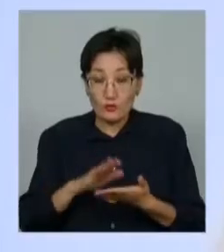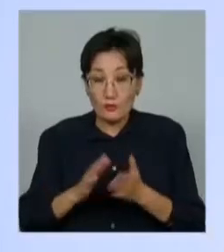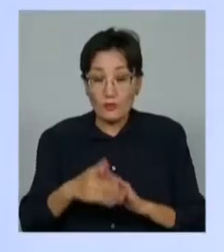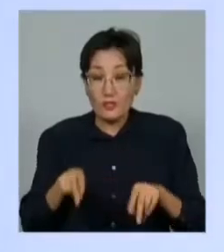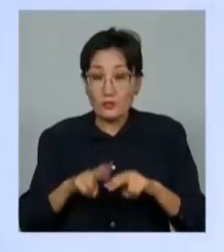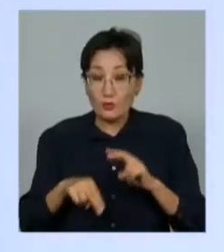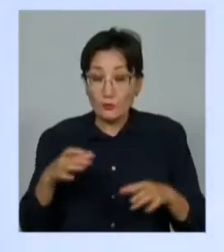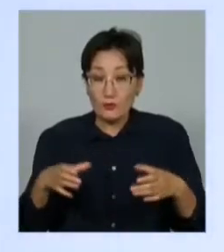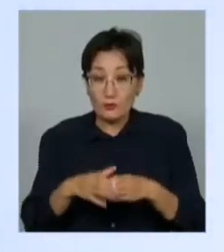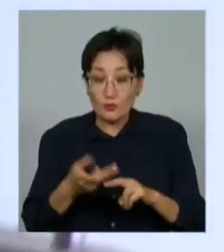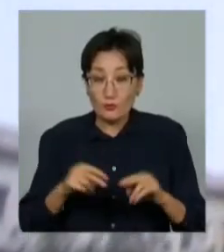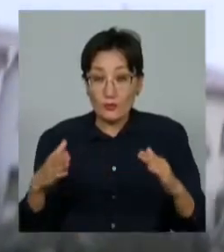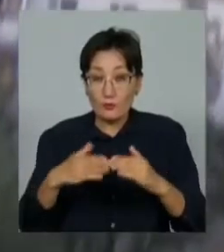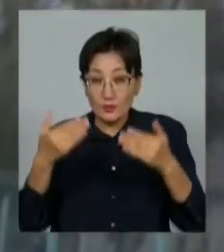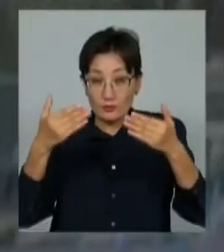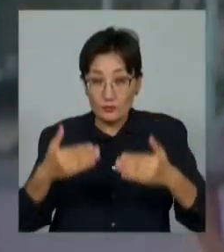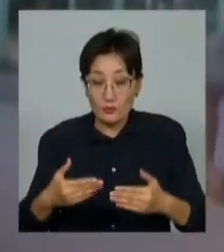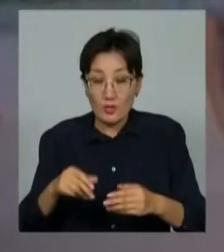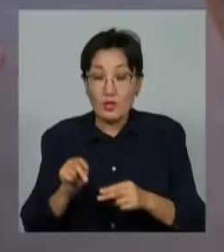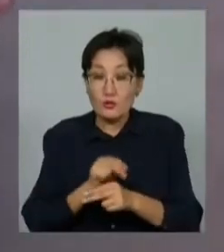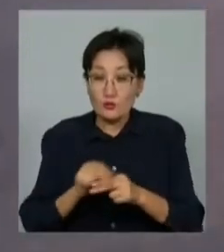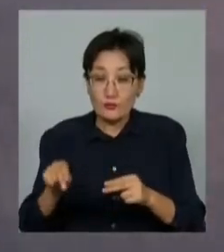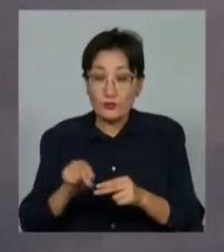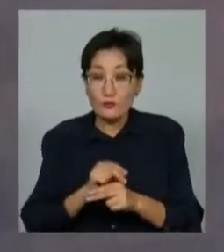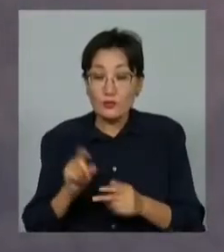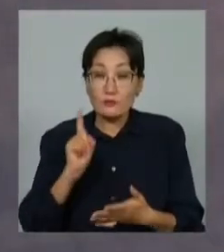құрылыс компаниясы осы үйдің қабырғаларын жөндеп беруге